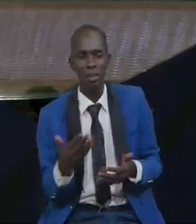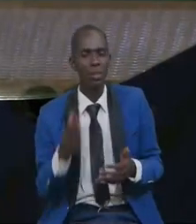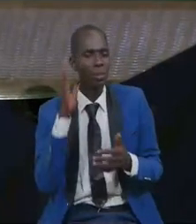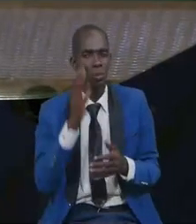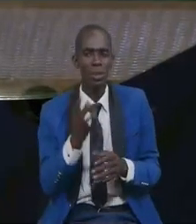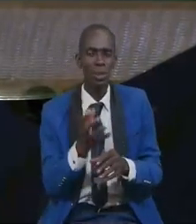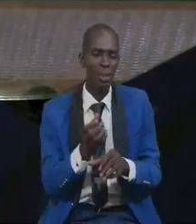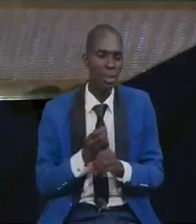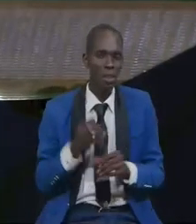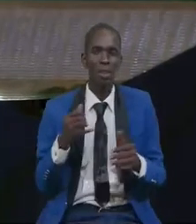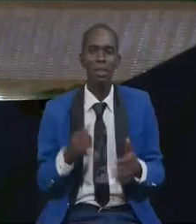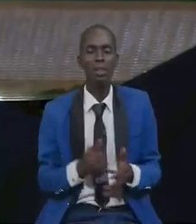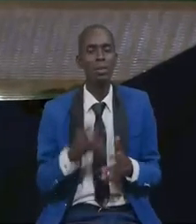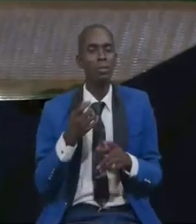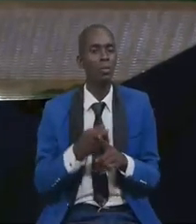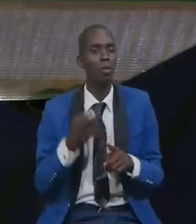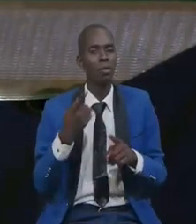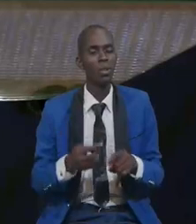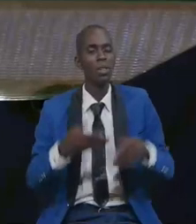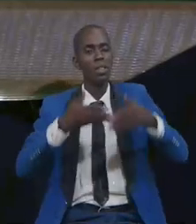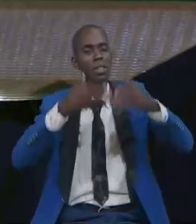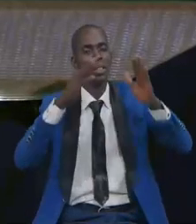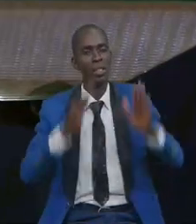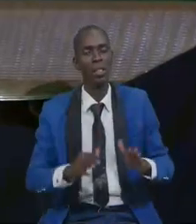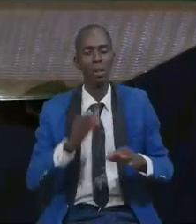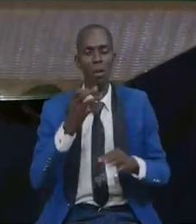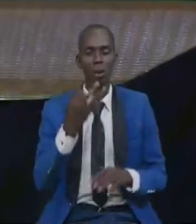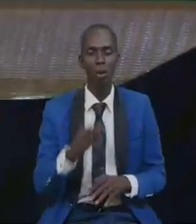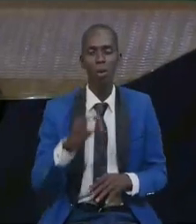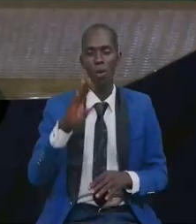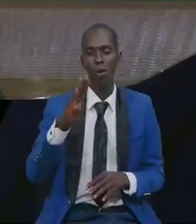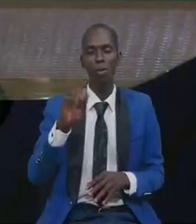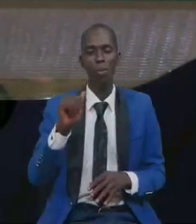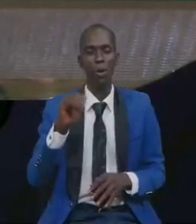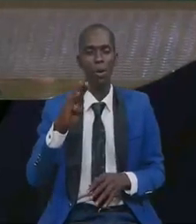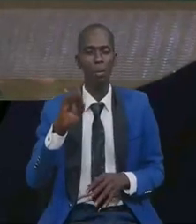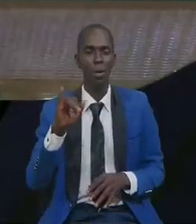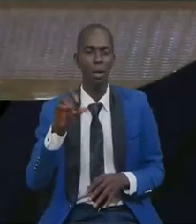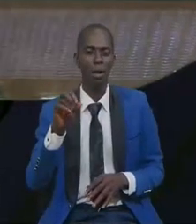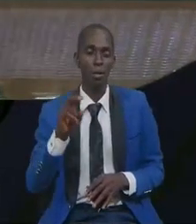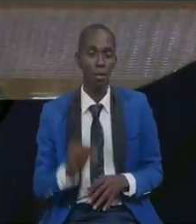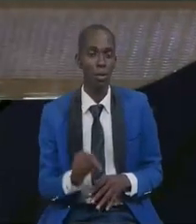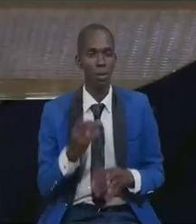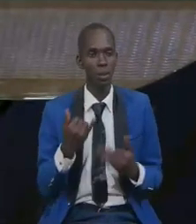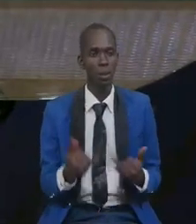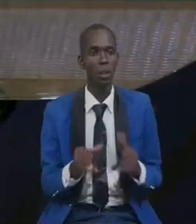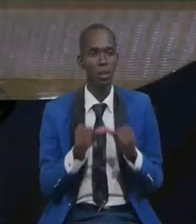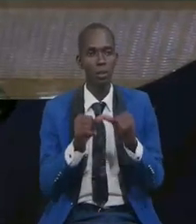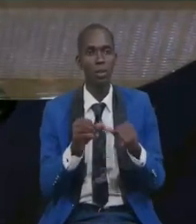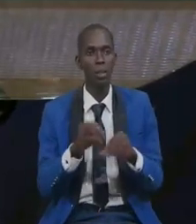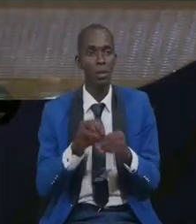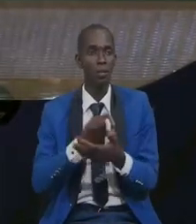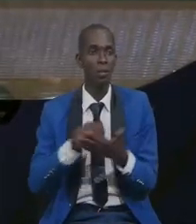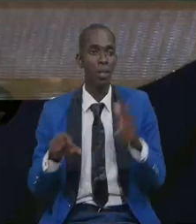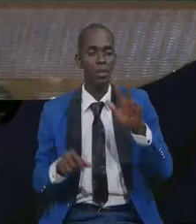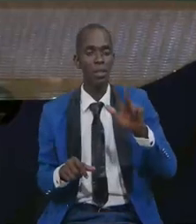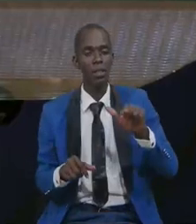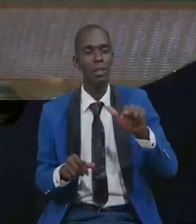cela depuis le roi de Babylone, le roi, le leader de Babylone. Verset 13. Et dans ces visions de mon